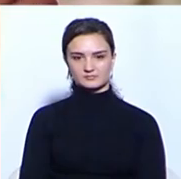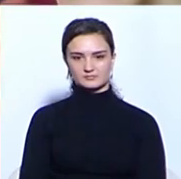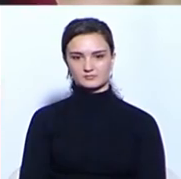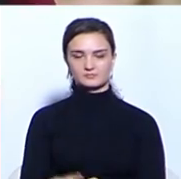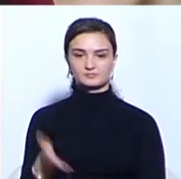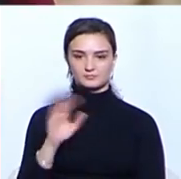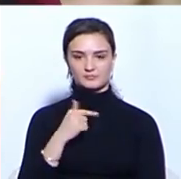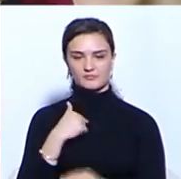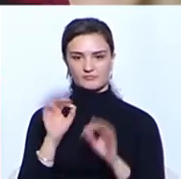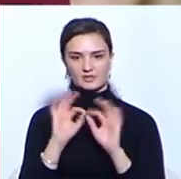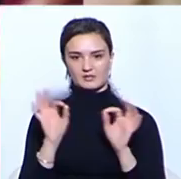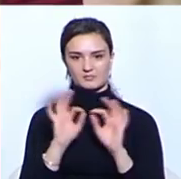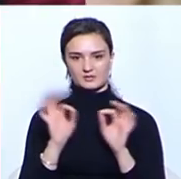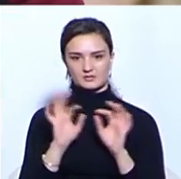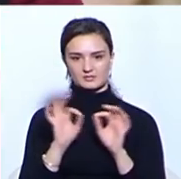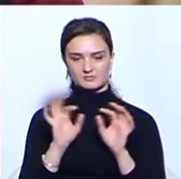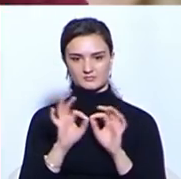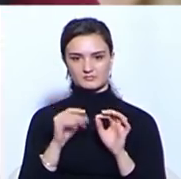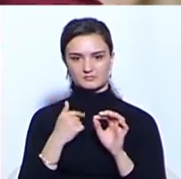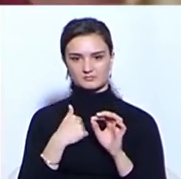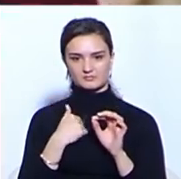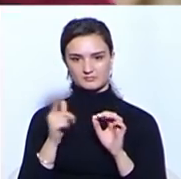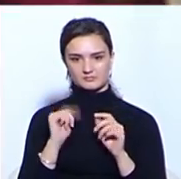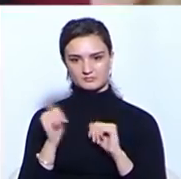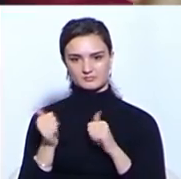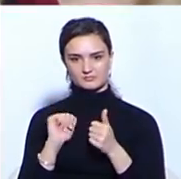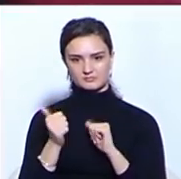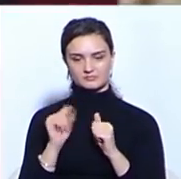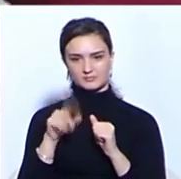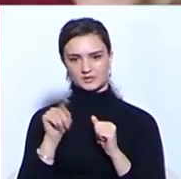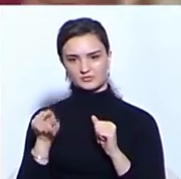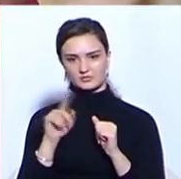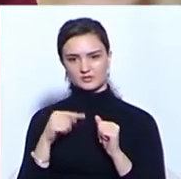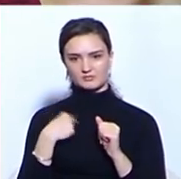მოდი ახლა მე ვილაპარაკებ, ხო? აა, რიგრიგობით. ხან შენ,